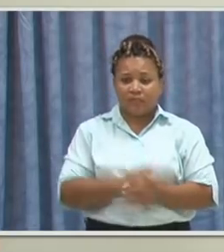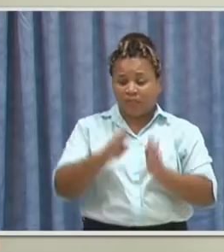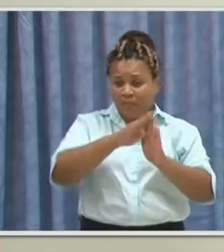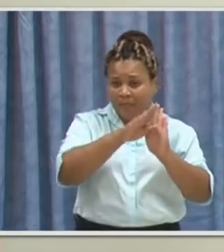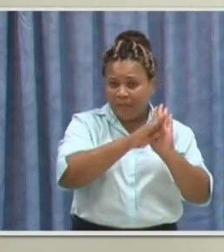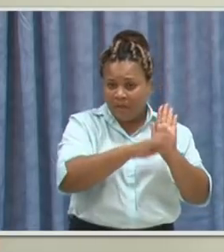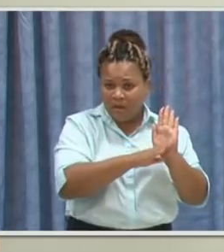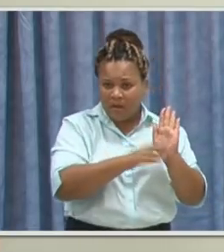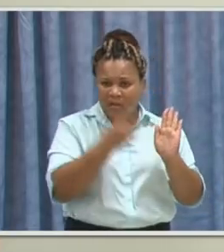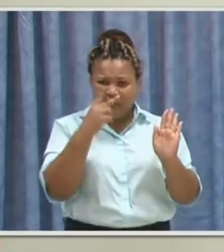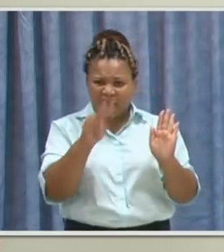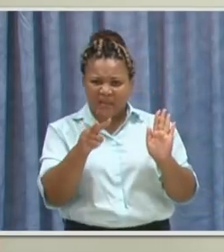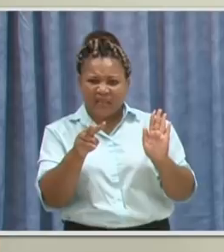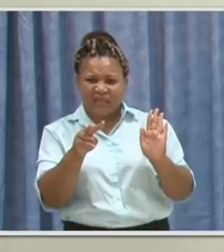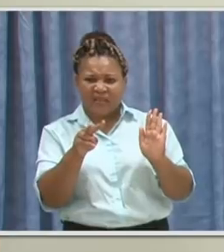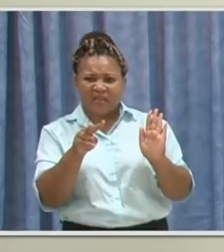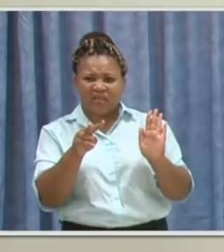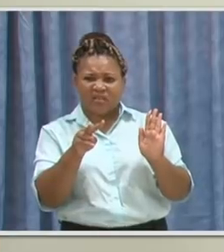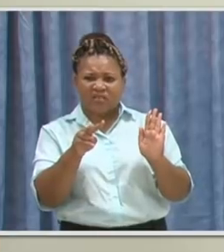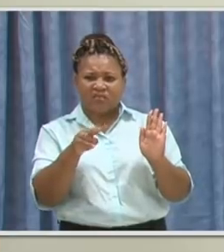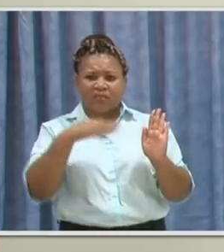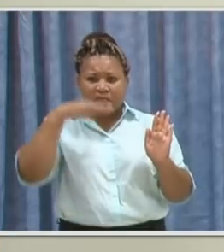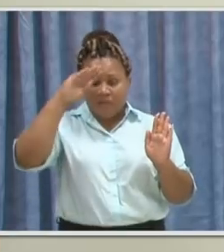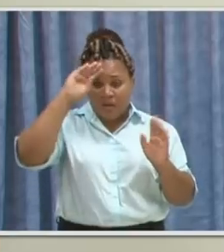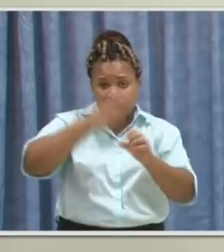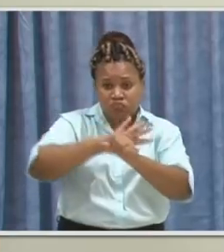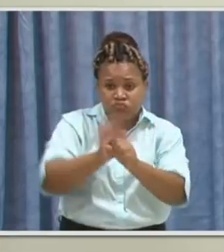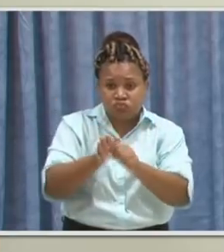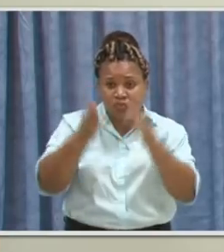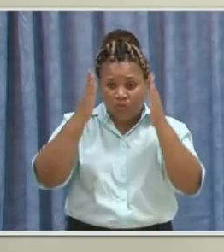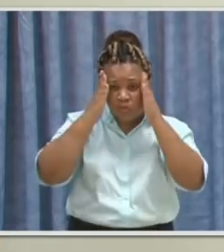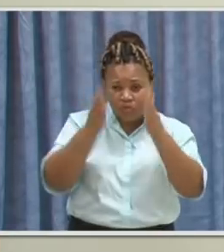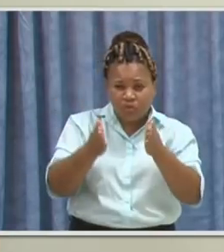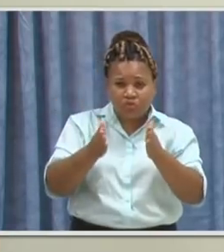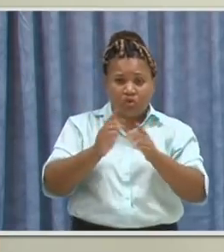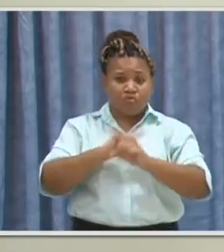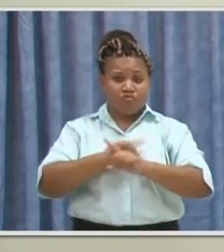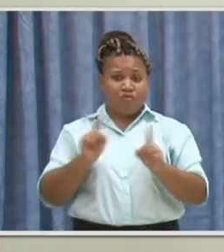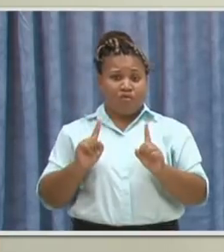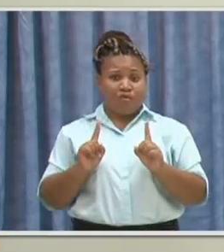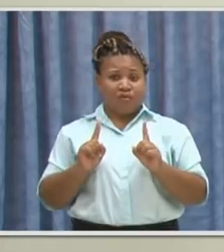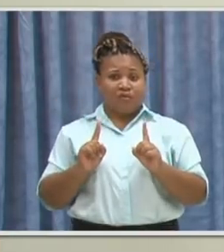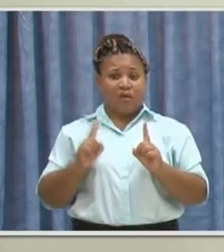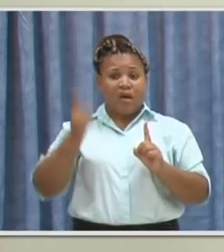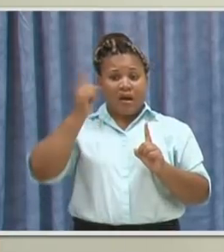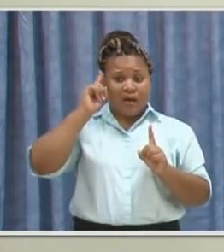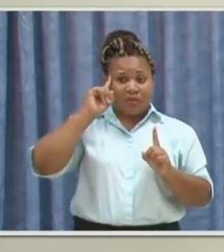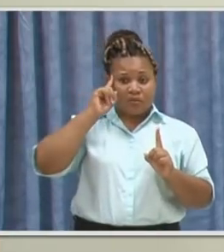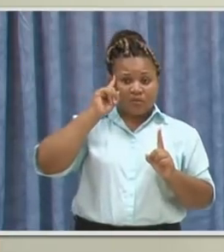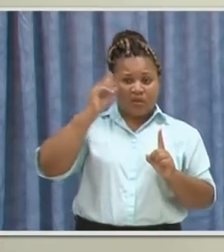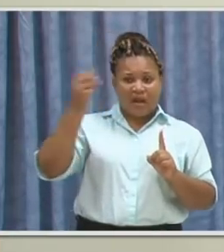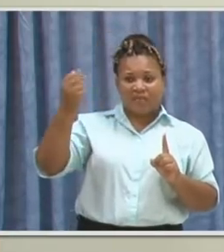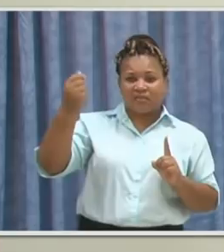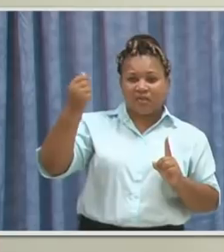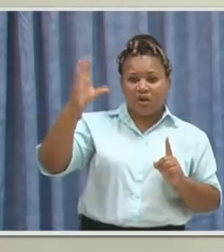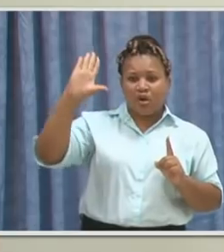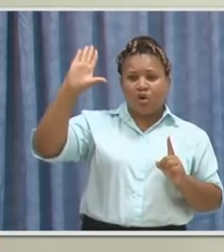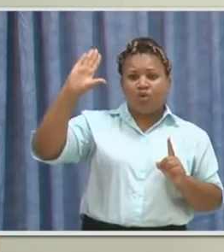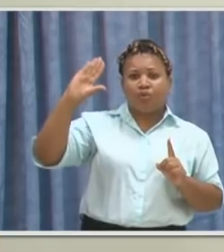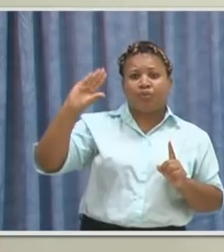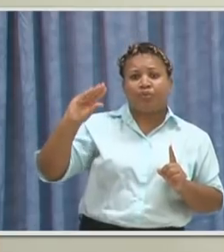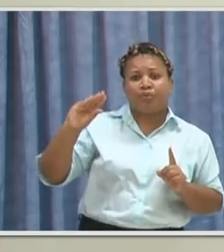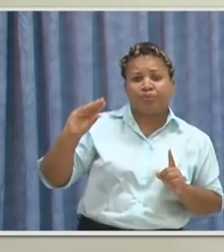avec outbreaks ça COVID coronavirus outbreak là nous aussi pas deal avec ben les